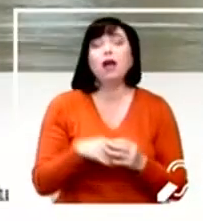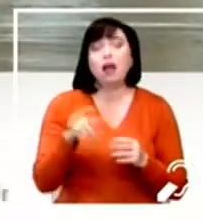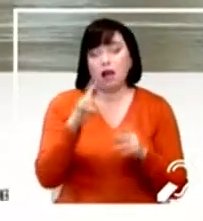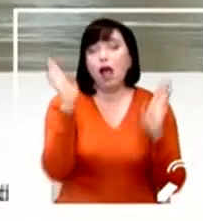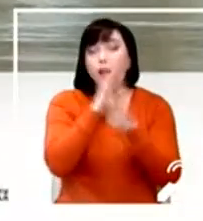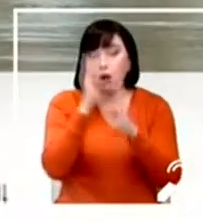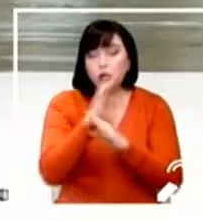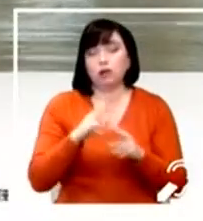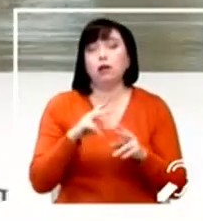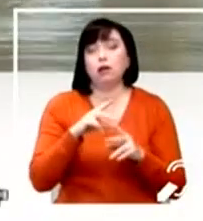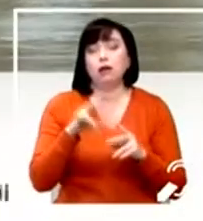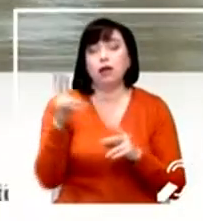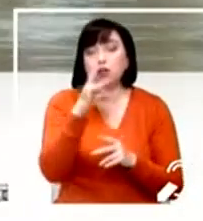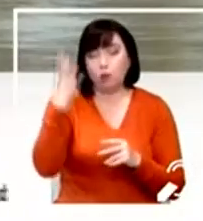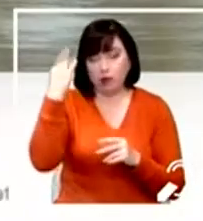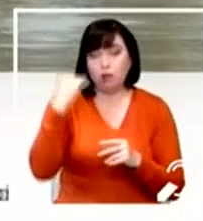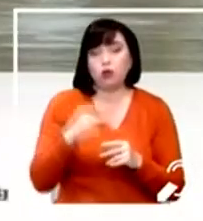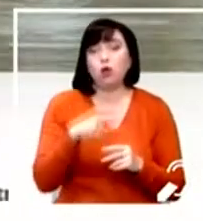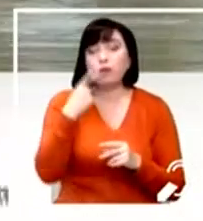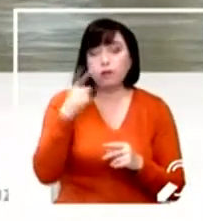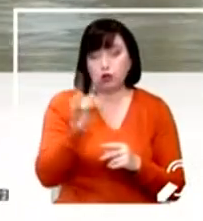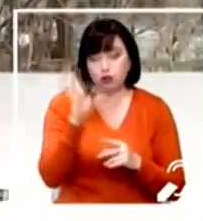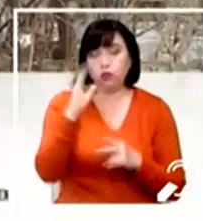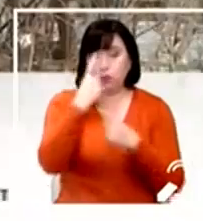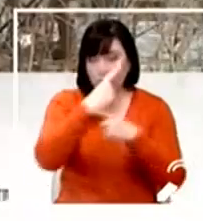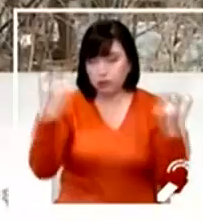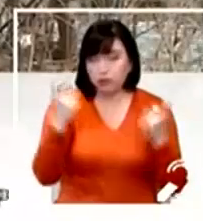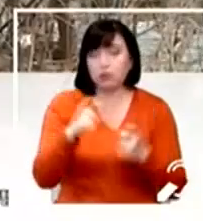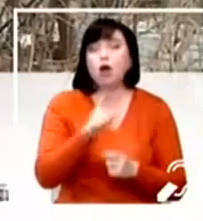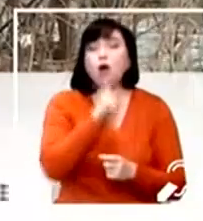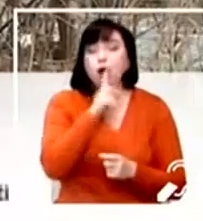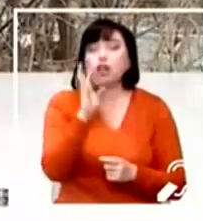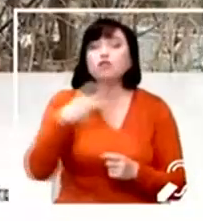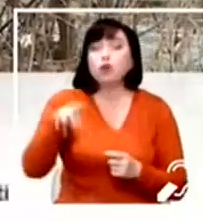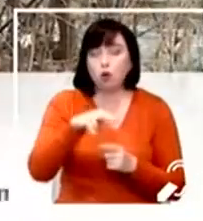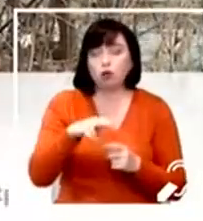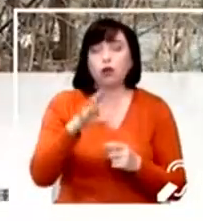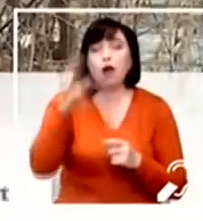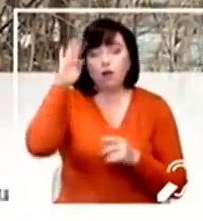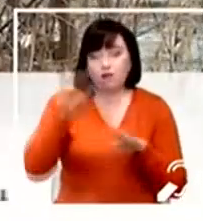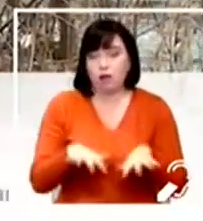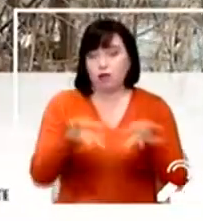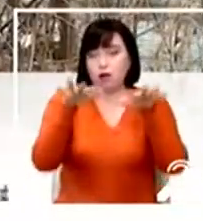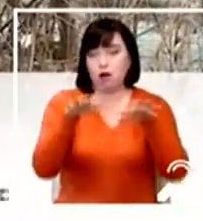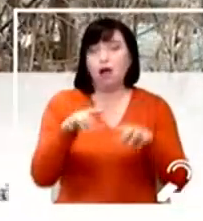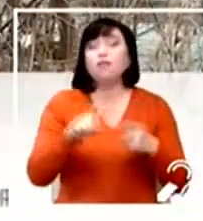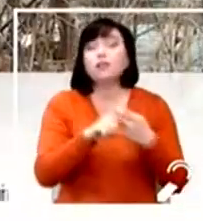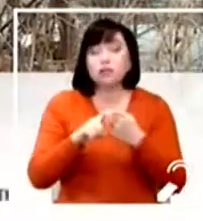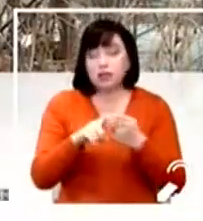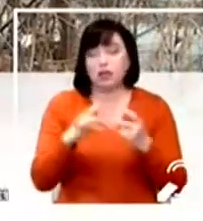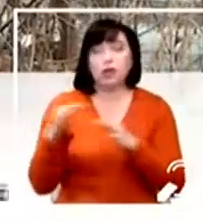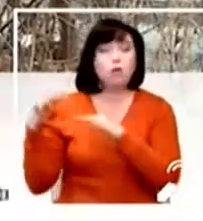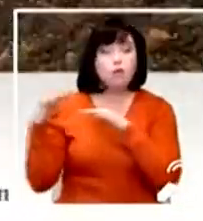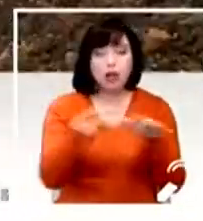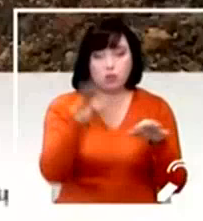Serviciul Hidrometeorologic de Stat al Republicii Moldova a emis o atenționare de cod portocaliu de creștere a nivelului apei, în legătură cu mărirea